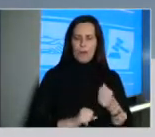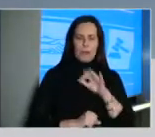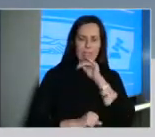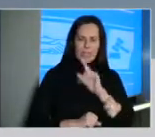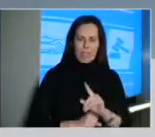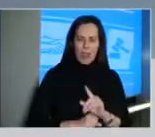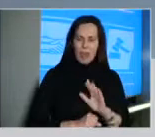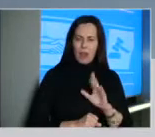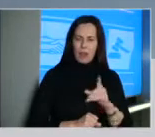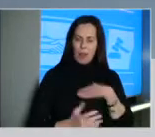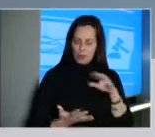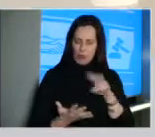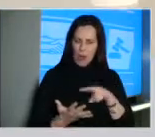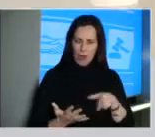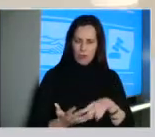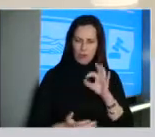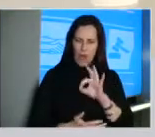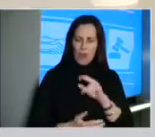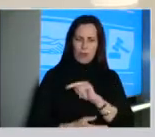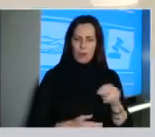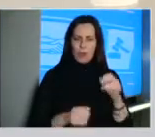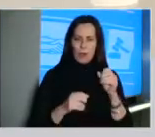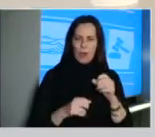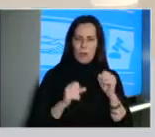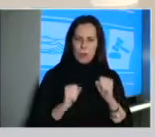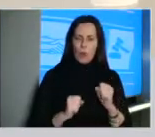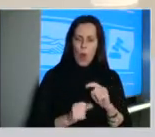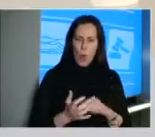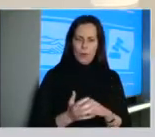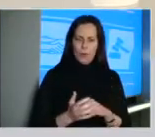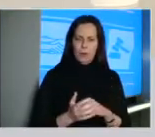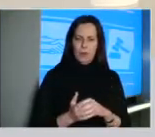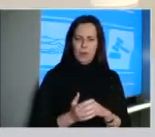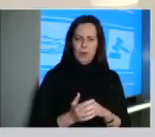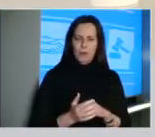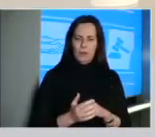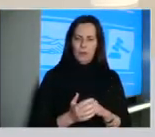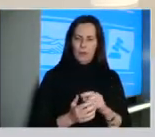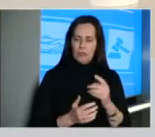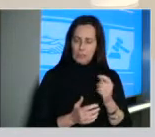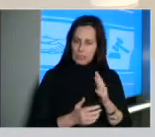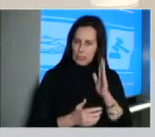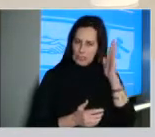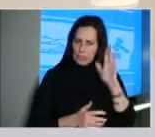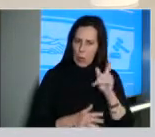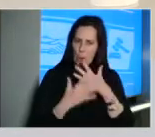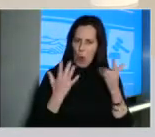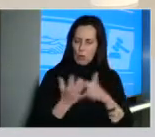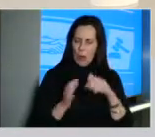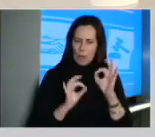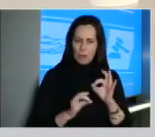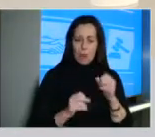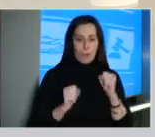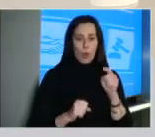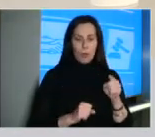הזקנה. מאמר שקראתי שלך בנושא הביטוח לאומי, תחזית מעט אפרורי, צריך לומר, על כך שבעצם